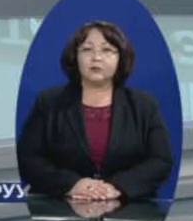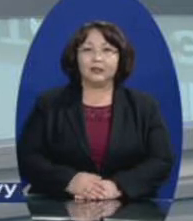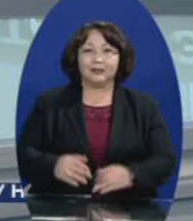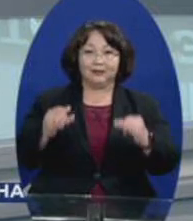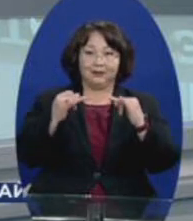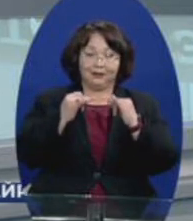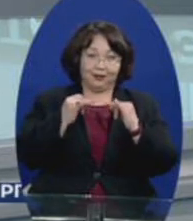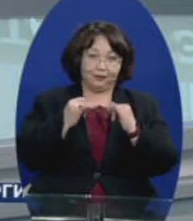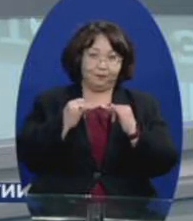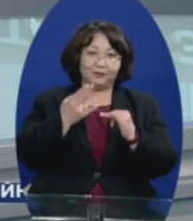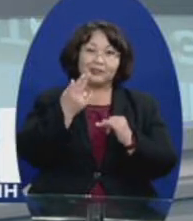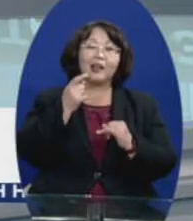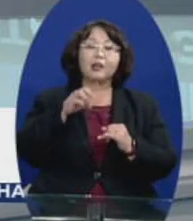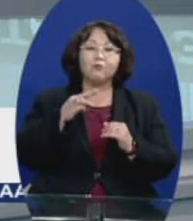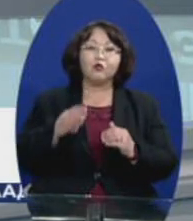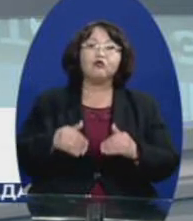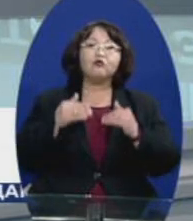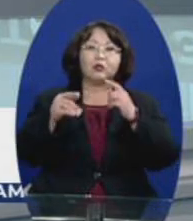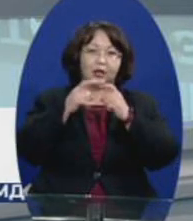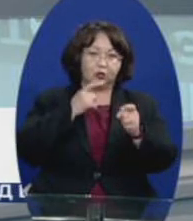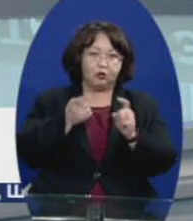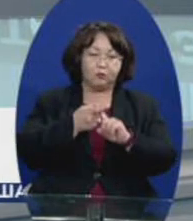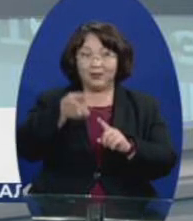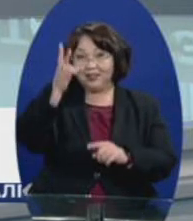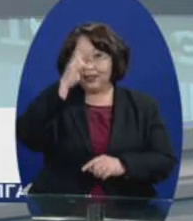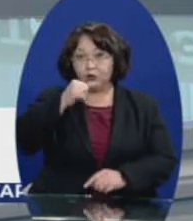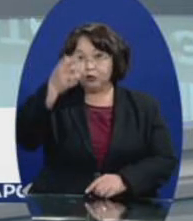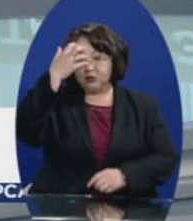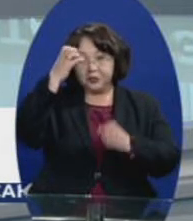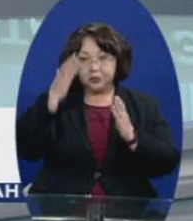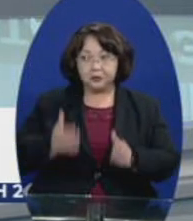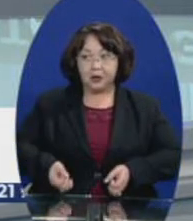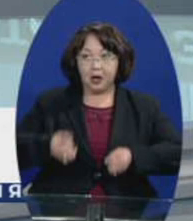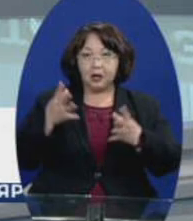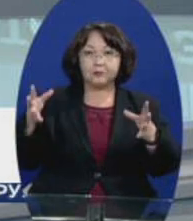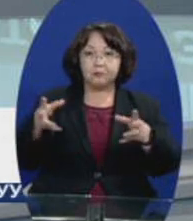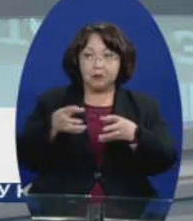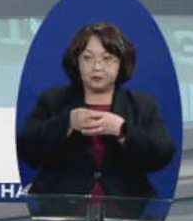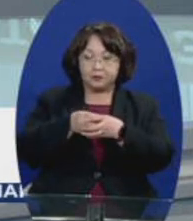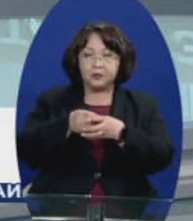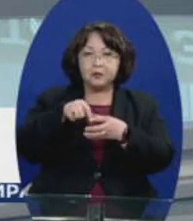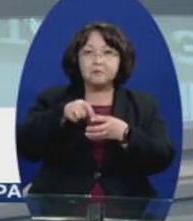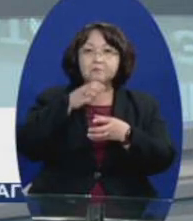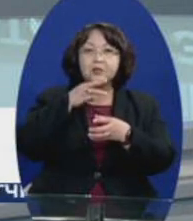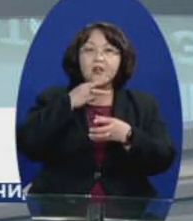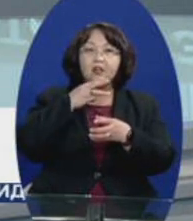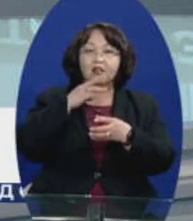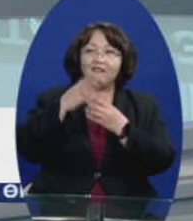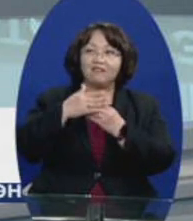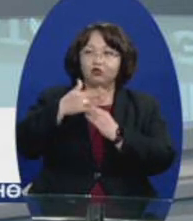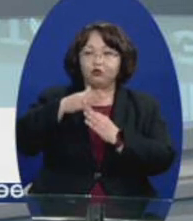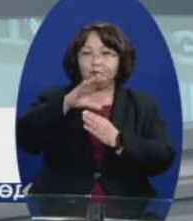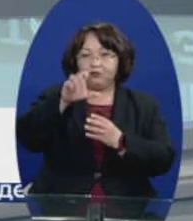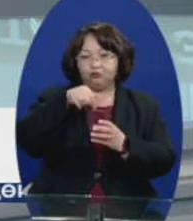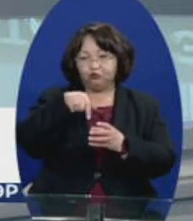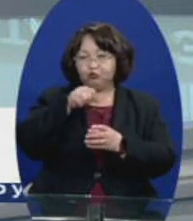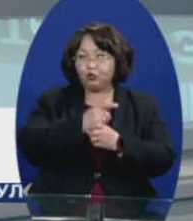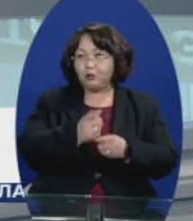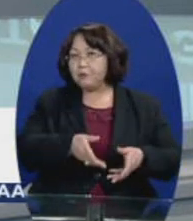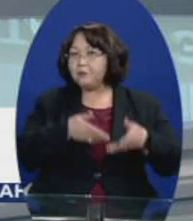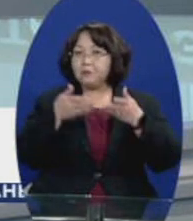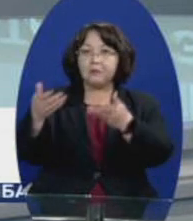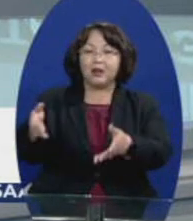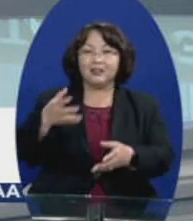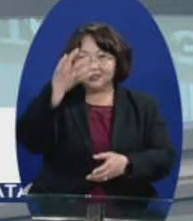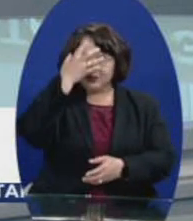Сахим хөгжлийн харилцаа холбооны яамнаас төрийн шийдвэр гаргалтын багц мэдээллийг авлигатай тэмц газарт хүлээлгэж өглөө. Засгийн газрын тусгай сангууд,